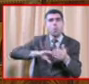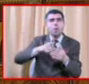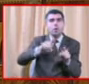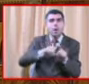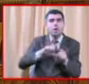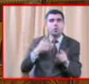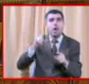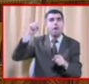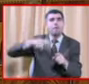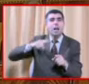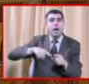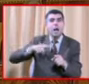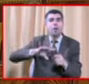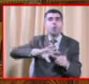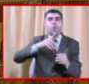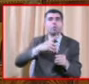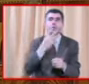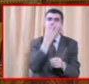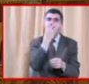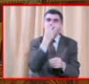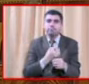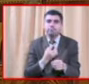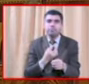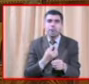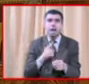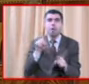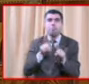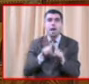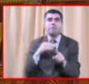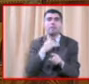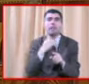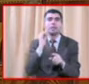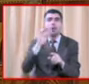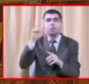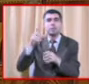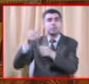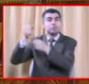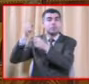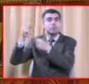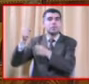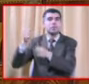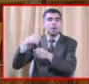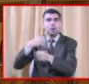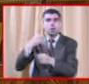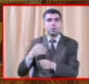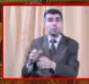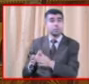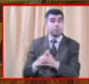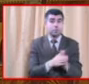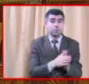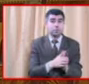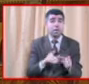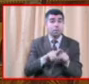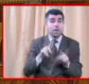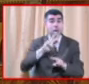الضحايا. هذا هو اللي هذا اللي مهم. ثالثا سيد الوزير كما فاجأنا